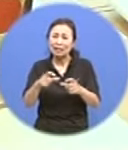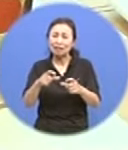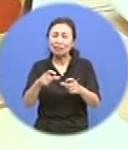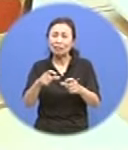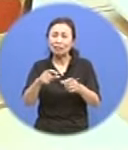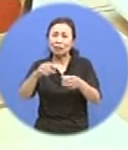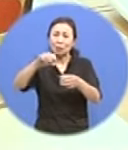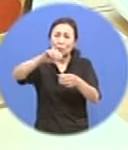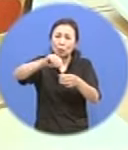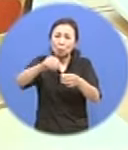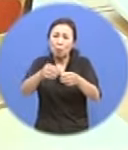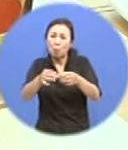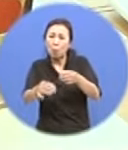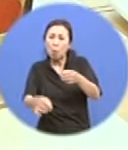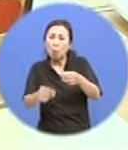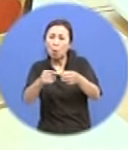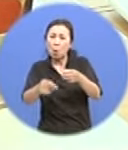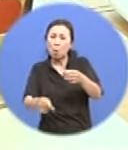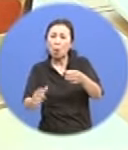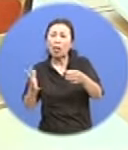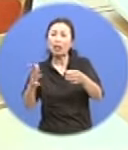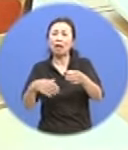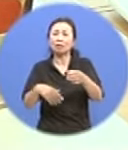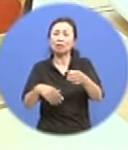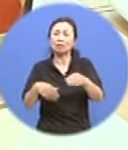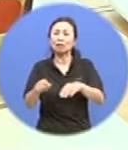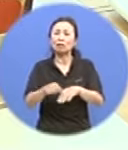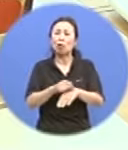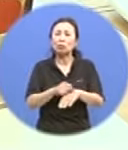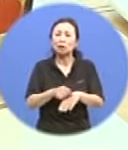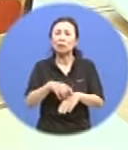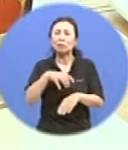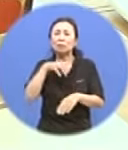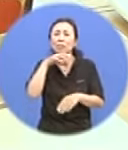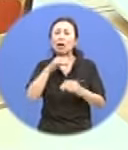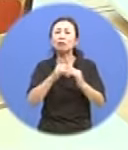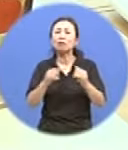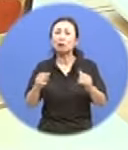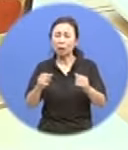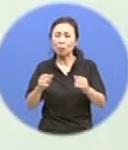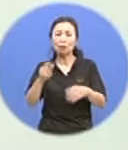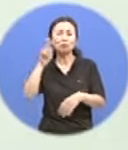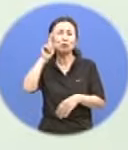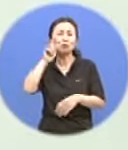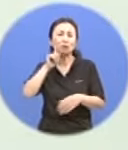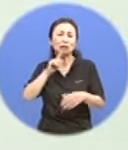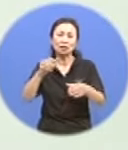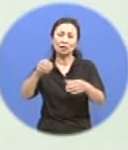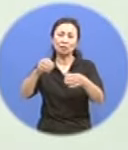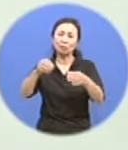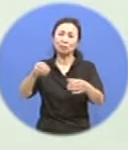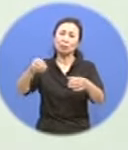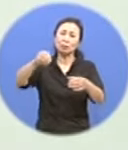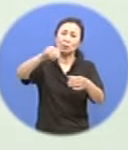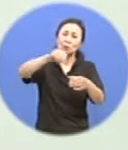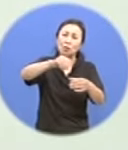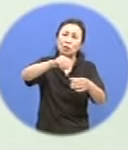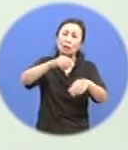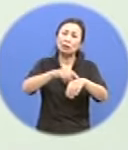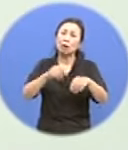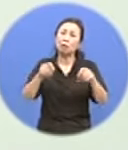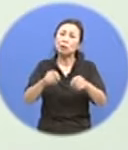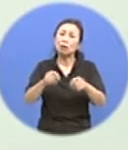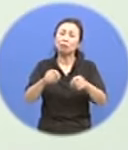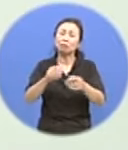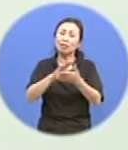れることのないように、特に高齢の方でもスッとこう、短時間で綺麗に詰